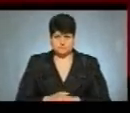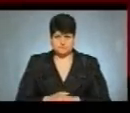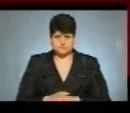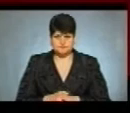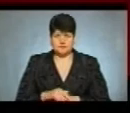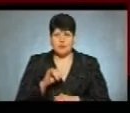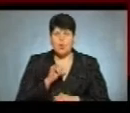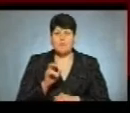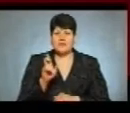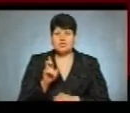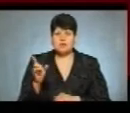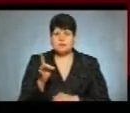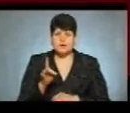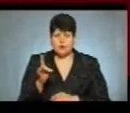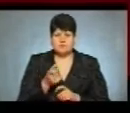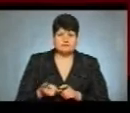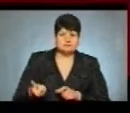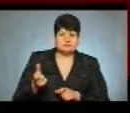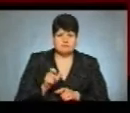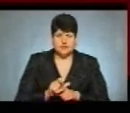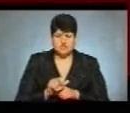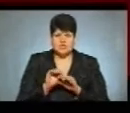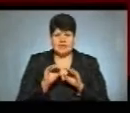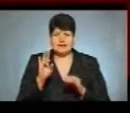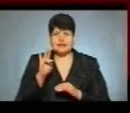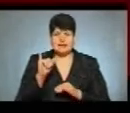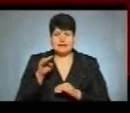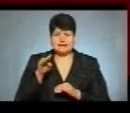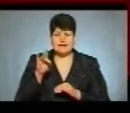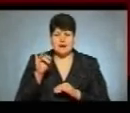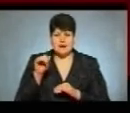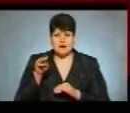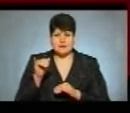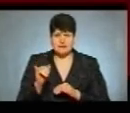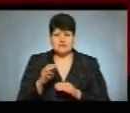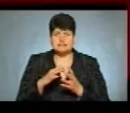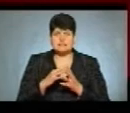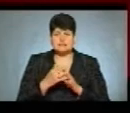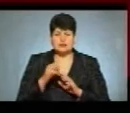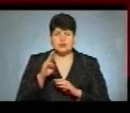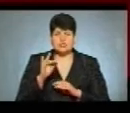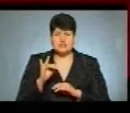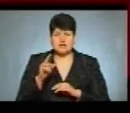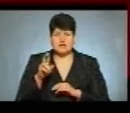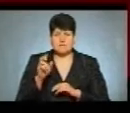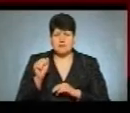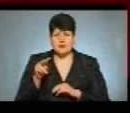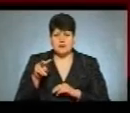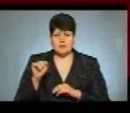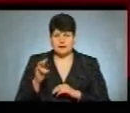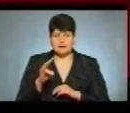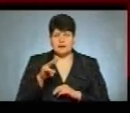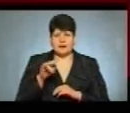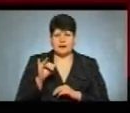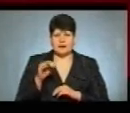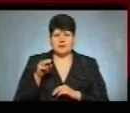У Бережанському районі перевищений рівень нітратів у воді в приватних криницях. В селі Шибалин на вулиці Тернопільська, 7, і в селі Літятин на